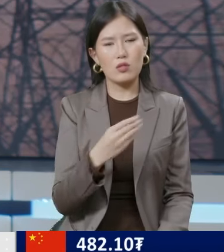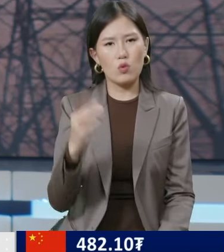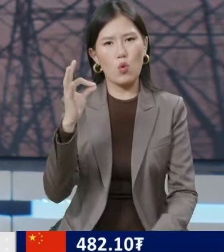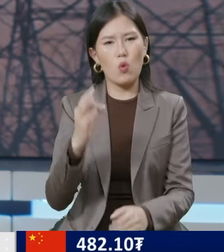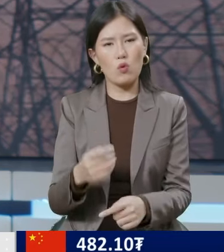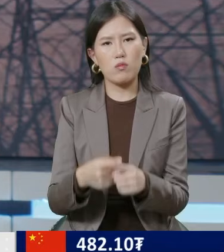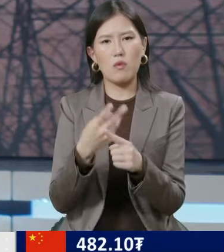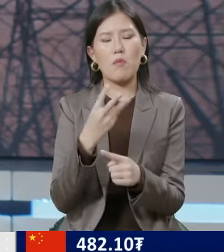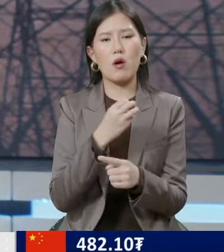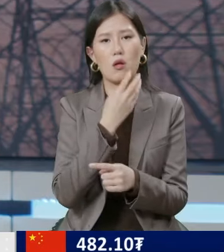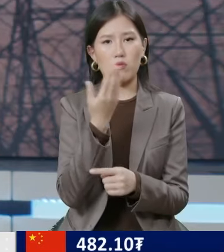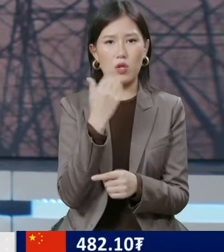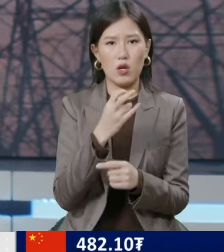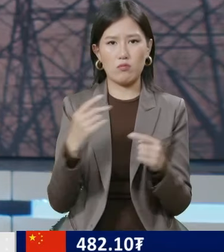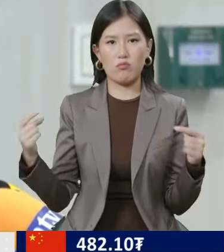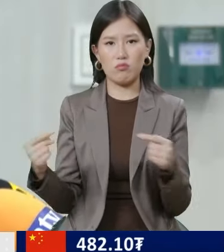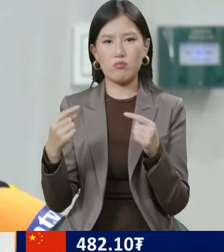юм.